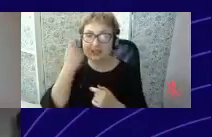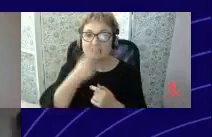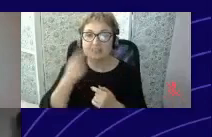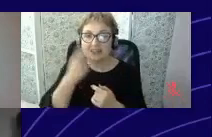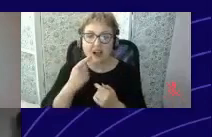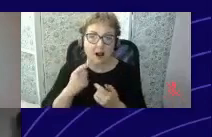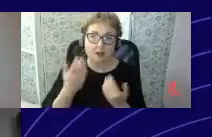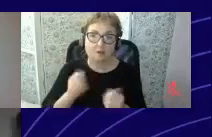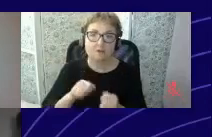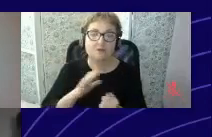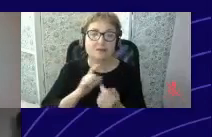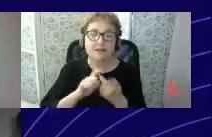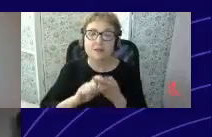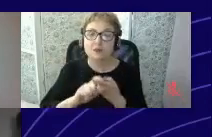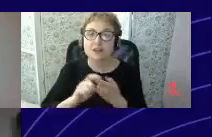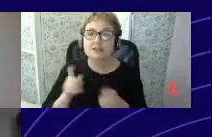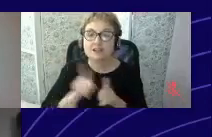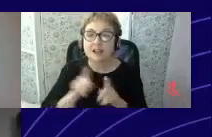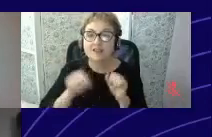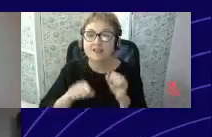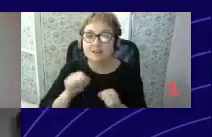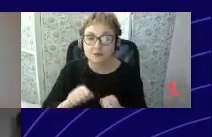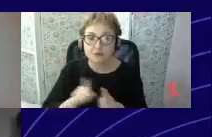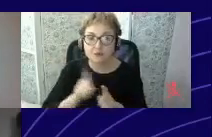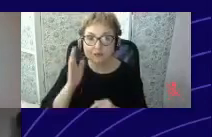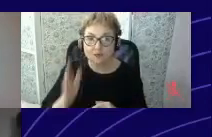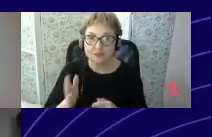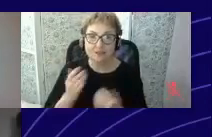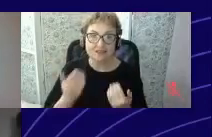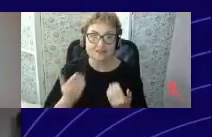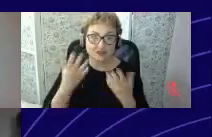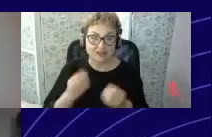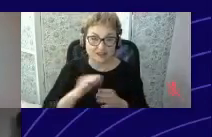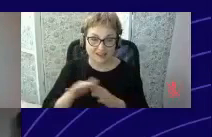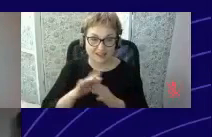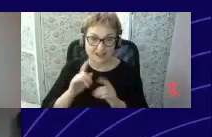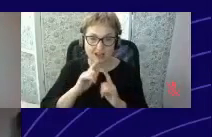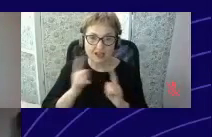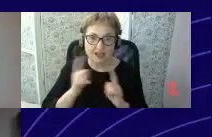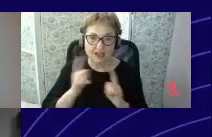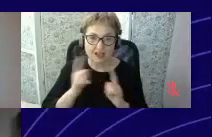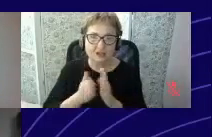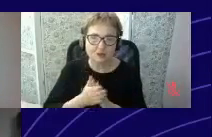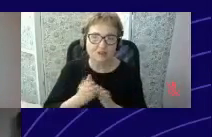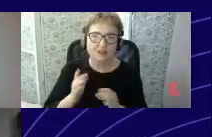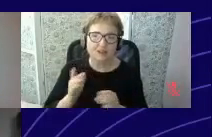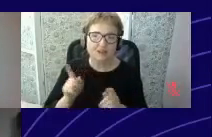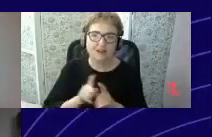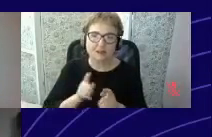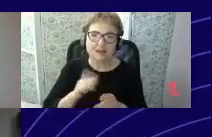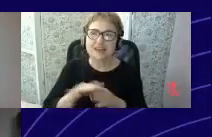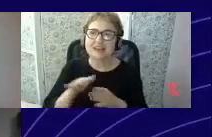индивидуальной коммуникации. Такая возможность у нас тоже будет. На сегодняшний день реализация особых условий или так